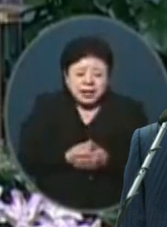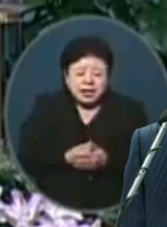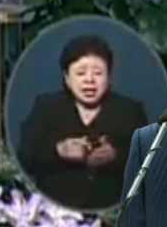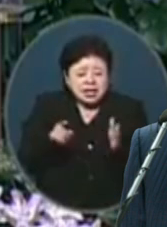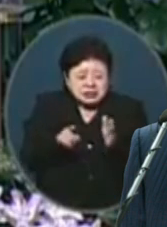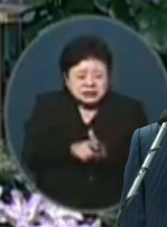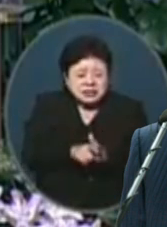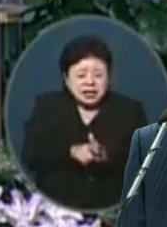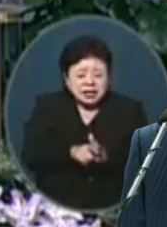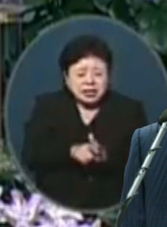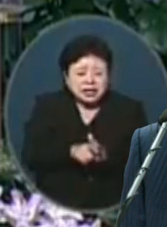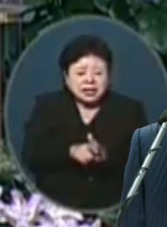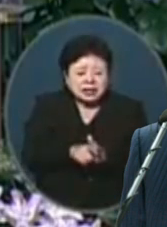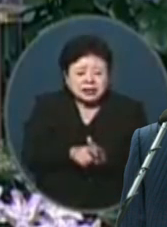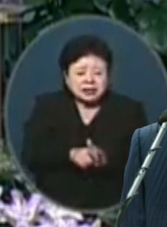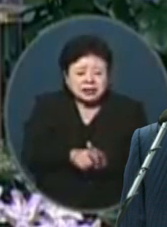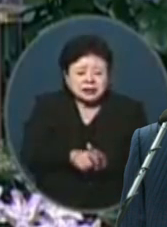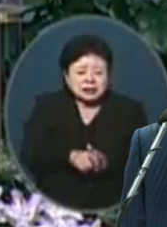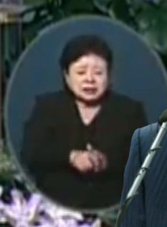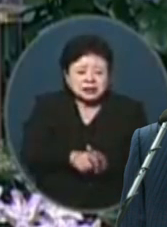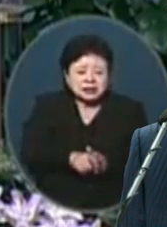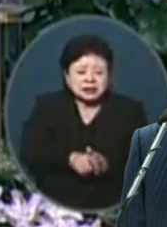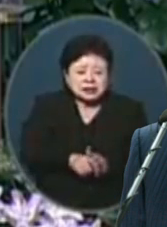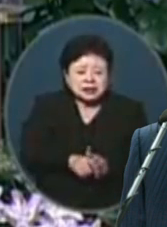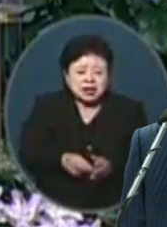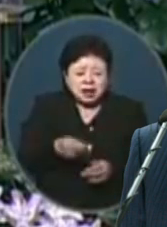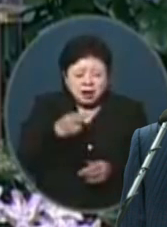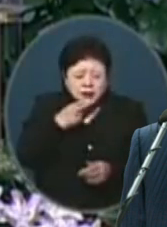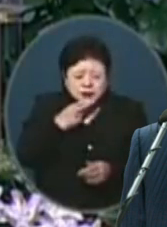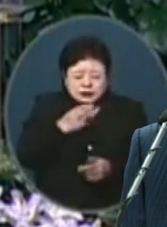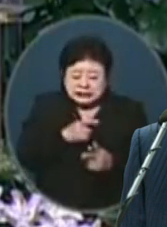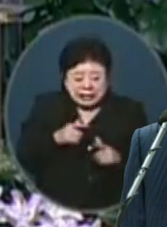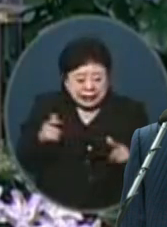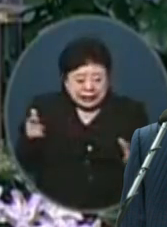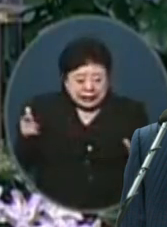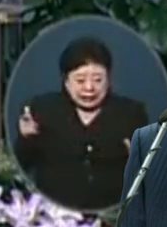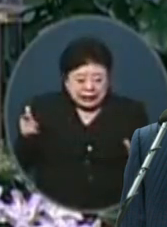신앙이 없어질 위험에 처하지는 않는다는 것입니다.